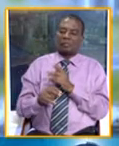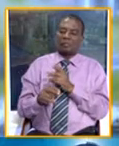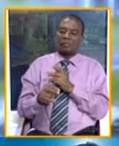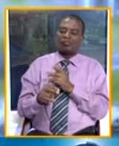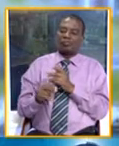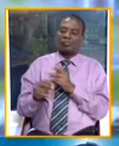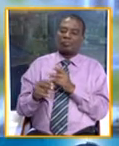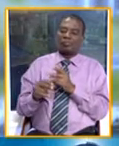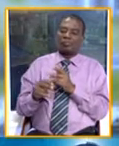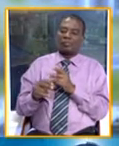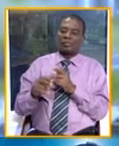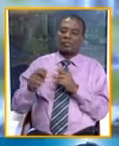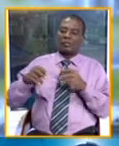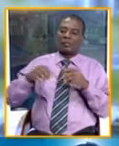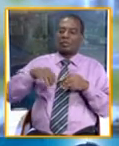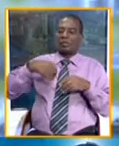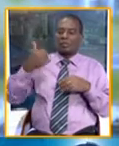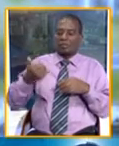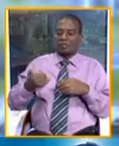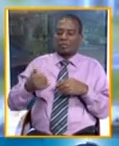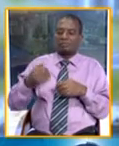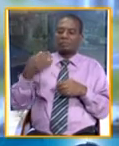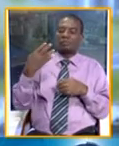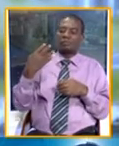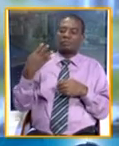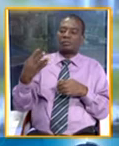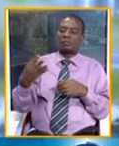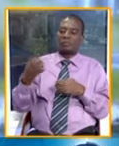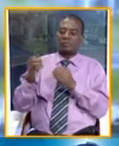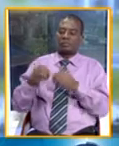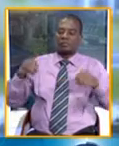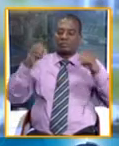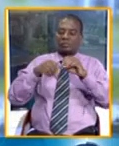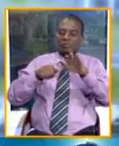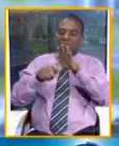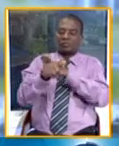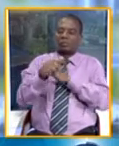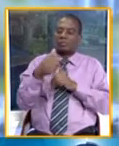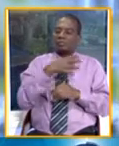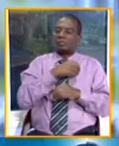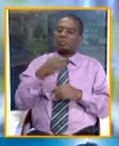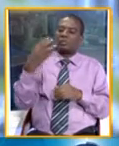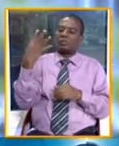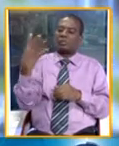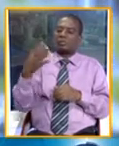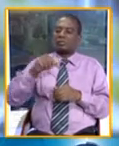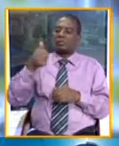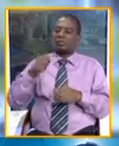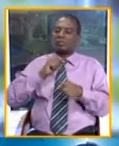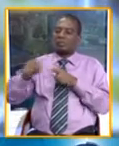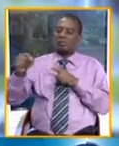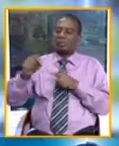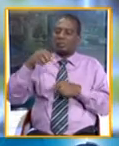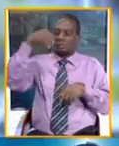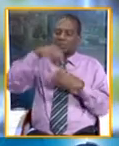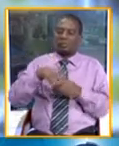en Afghanistan, 4 vaccinateurs anti-polio tués et 4 autres blessés dans une série d'attaques ce matin dans